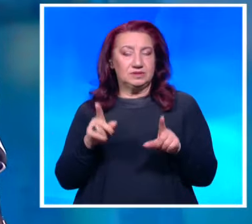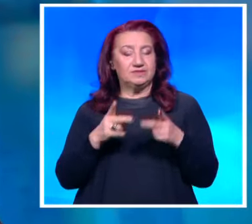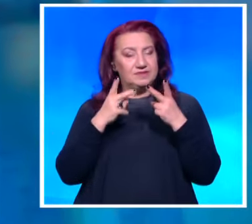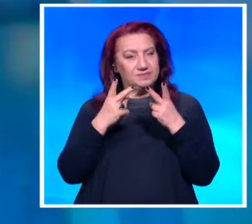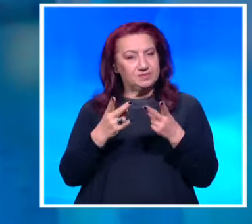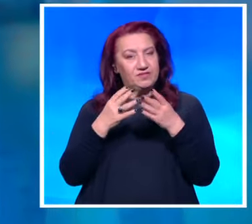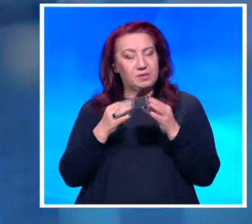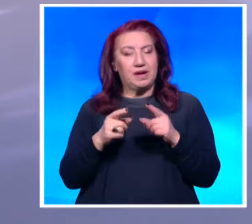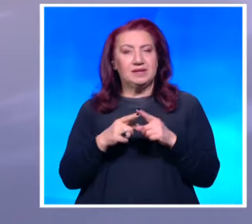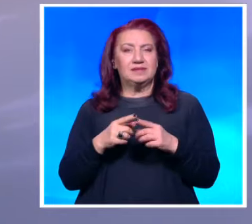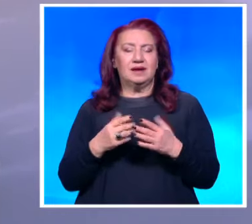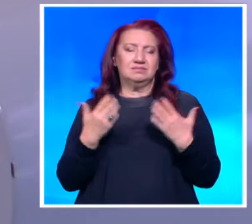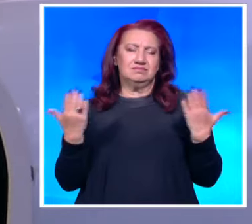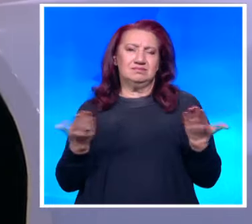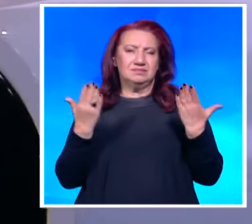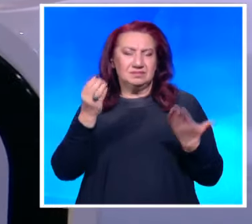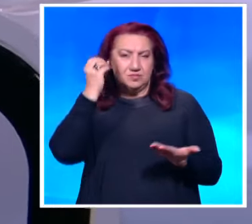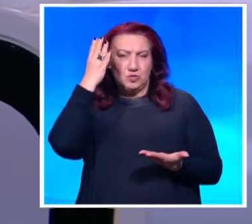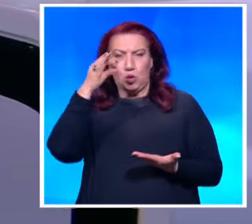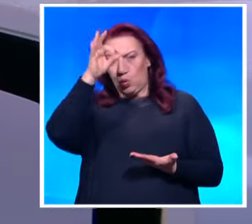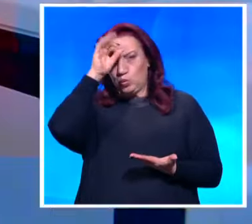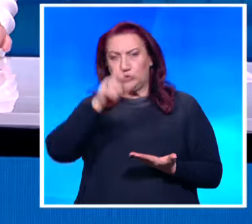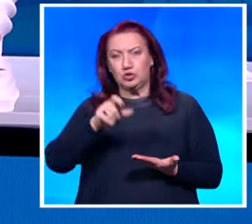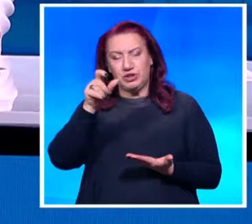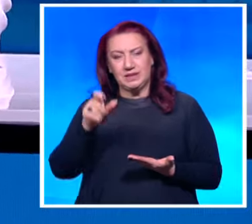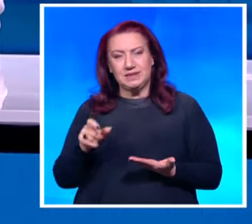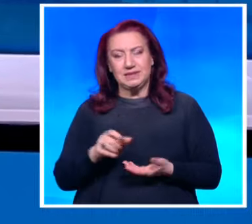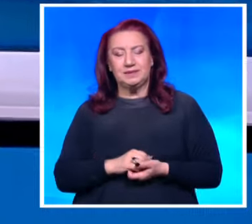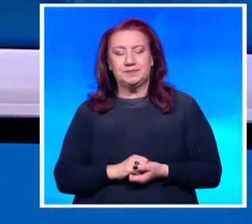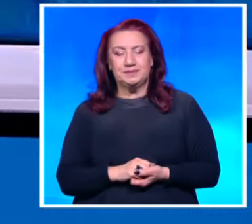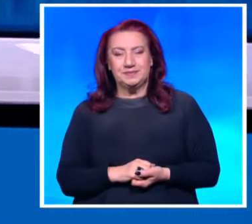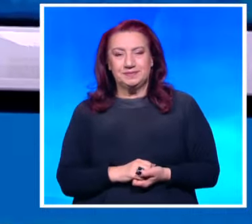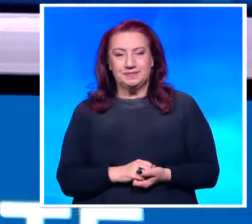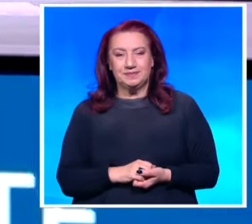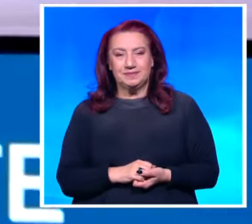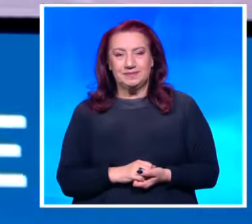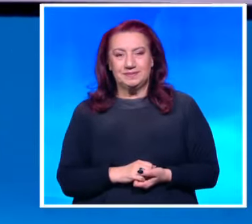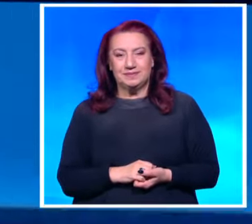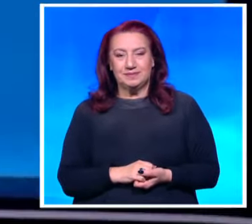със сигурност. Много ви благодарим за това участие. Така се разделяме. Приятно вечер с BTV.